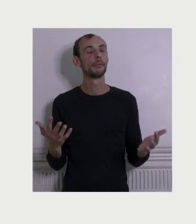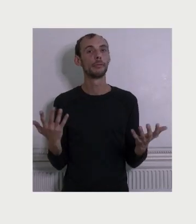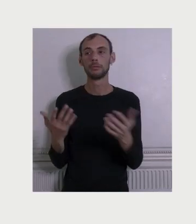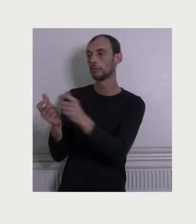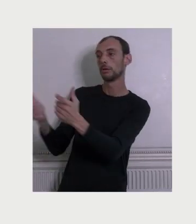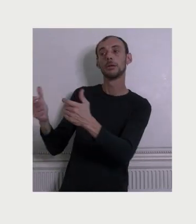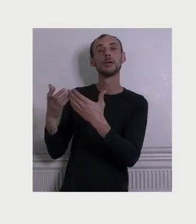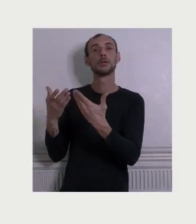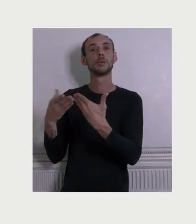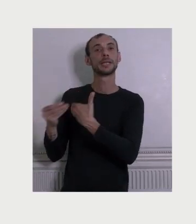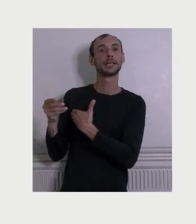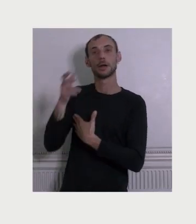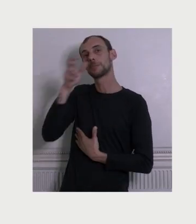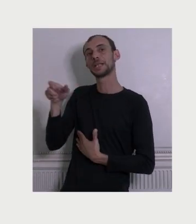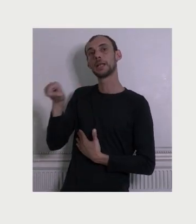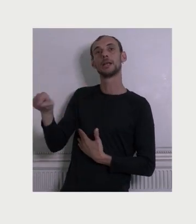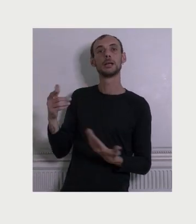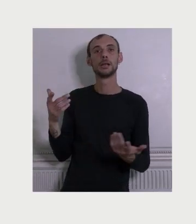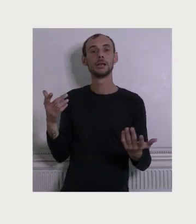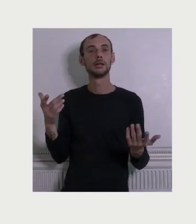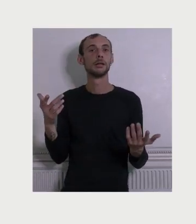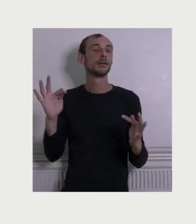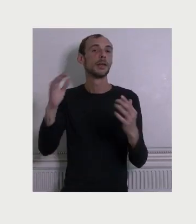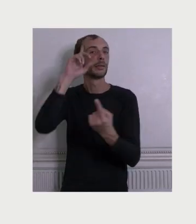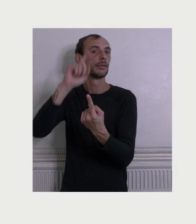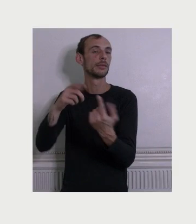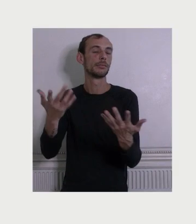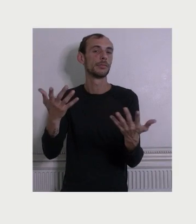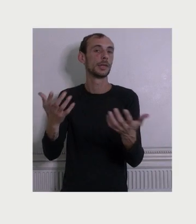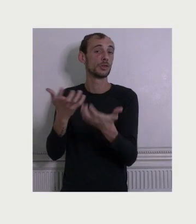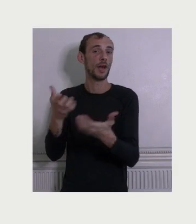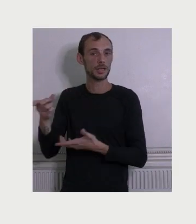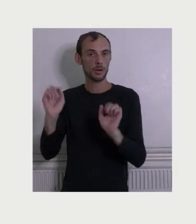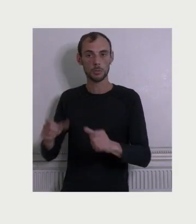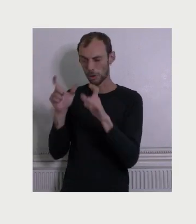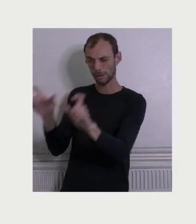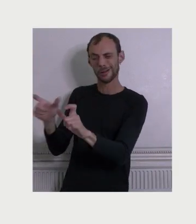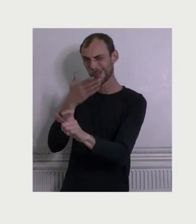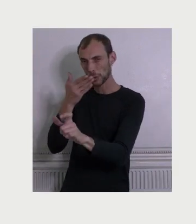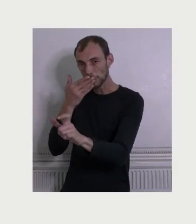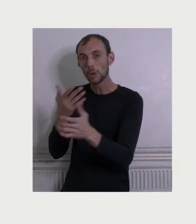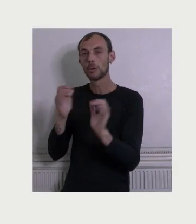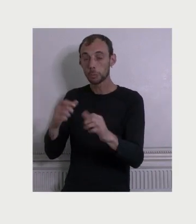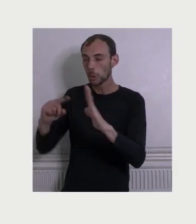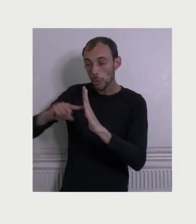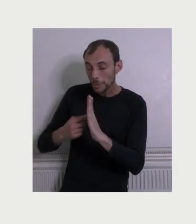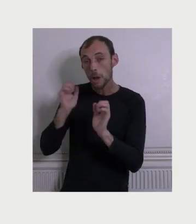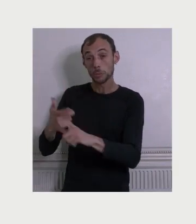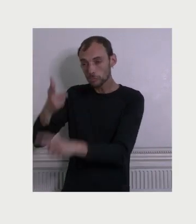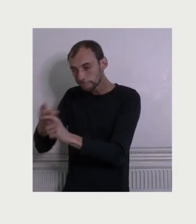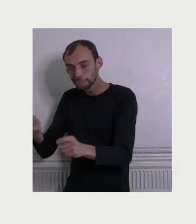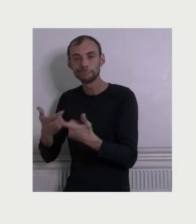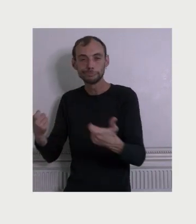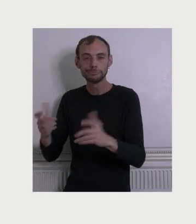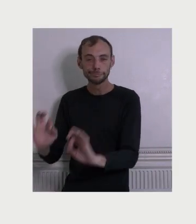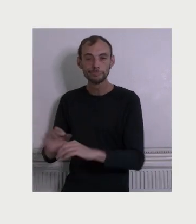lumineux, zone par zone. Et donc, on a appliqué, entre 2020 et 2021, une gradation supplémentaire. Qu'est-ce que c'est ?